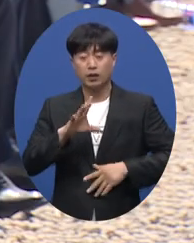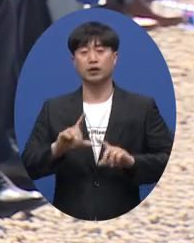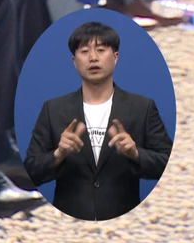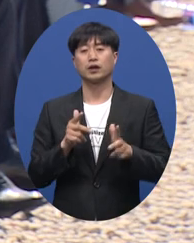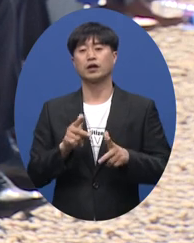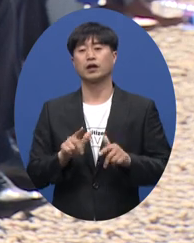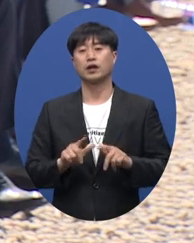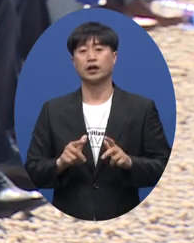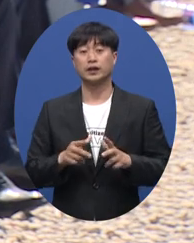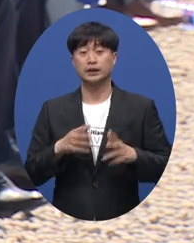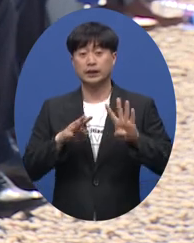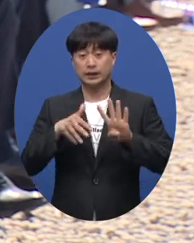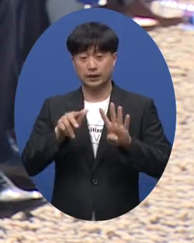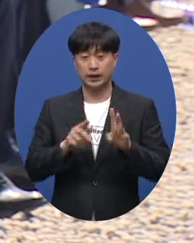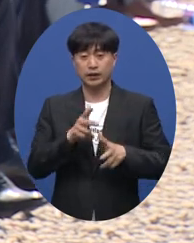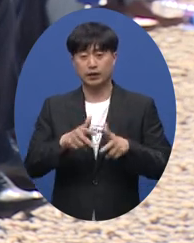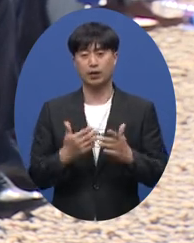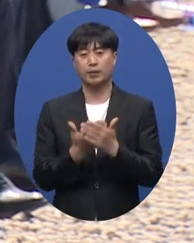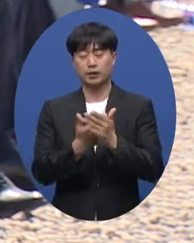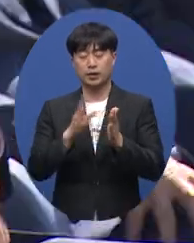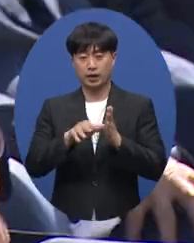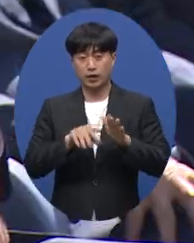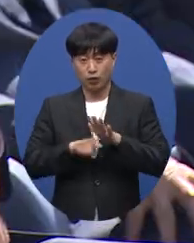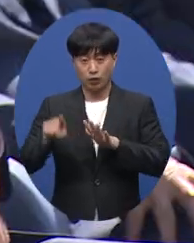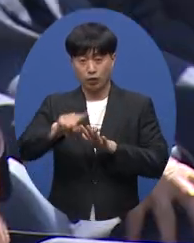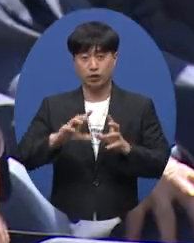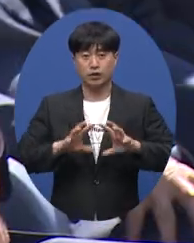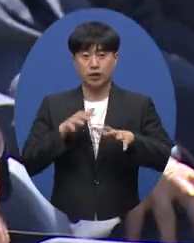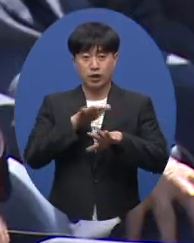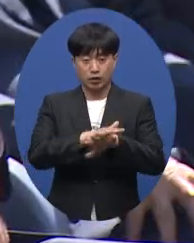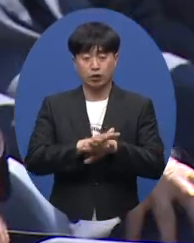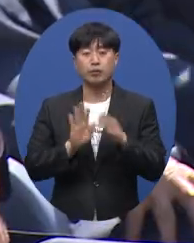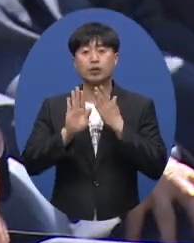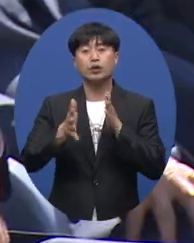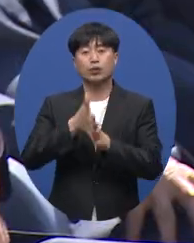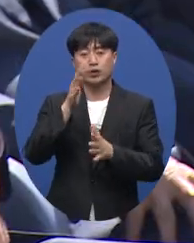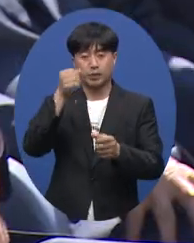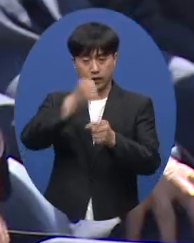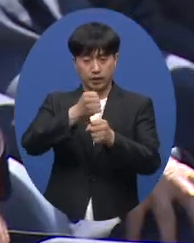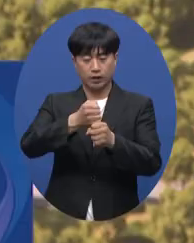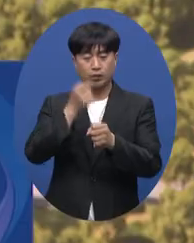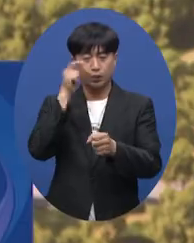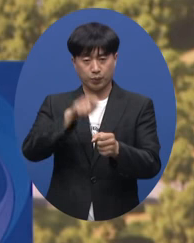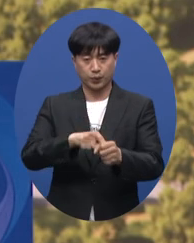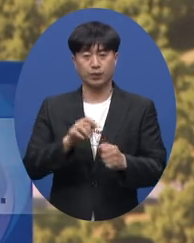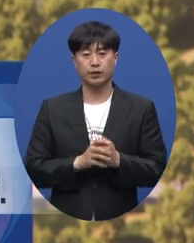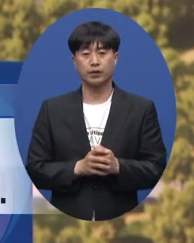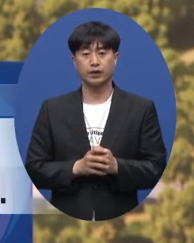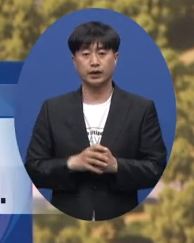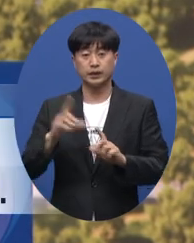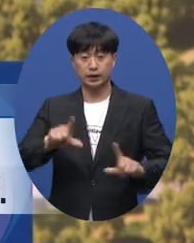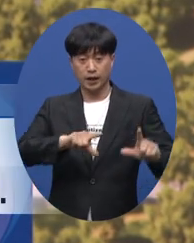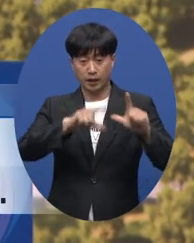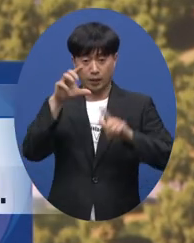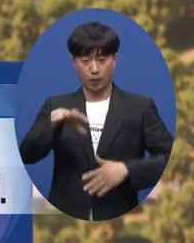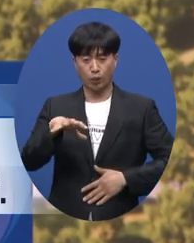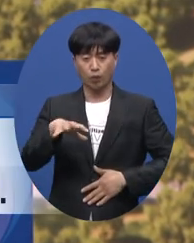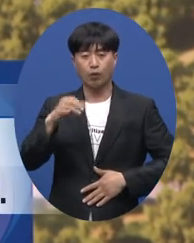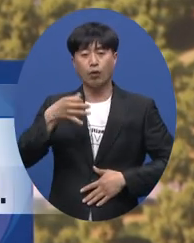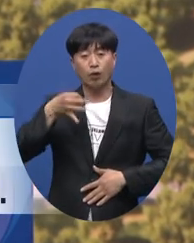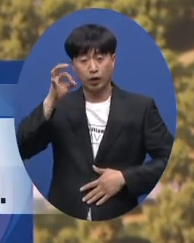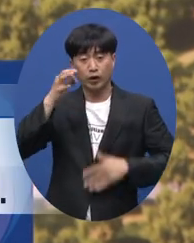탈피, 4차 산업혁명 시대를 선도하는 글로벌 미래 도시를 만드는 게 목표입니다. 삶의 터전을